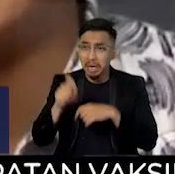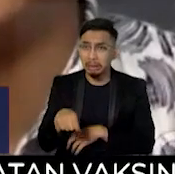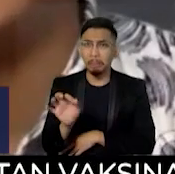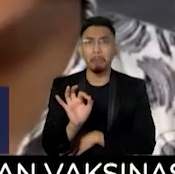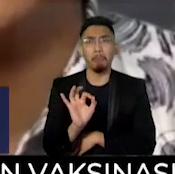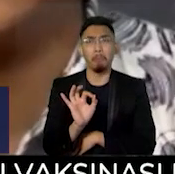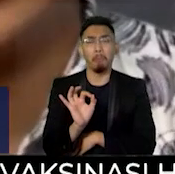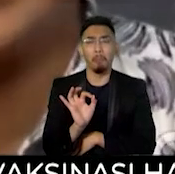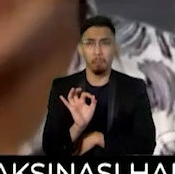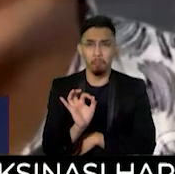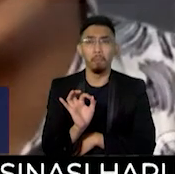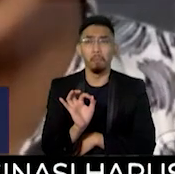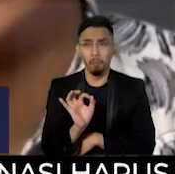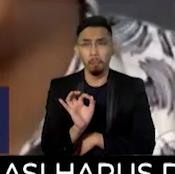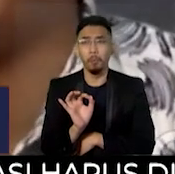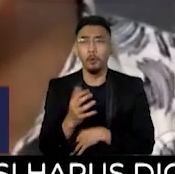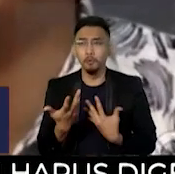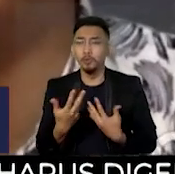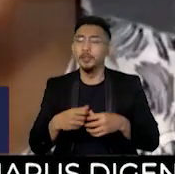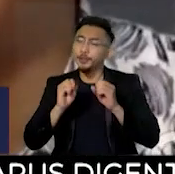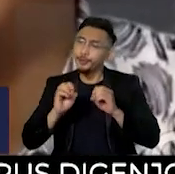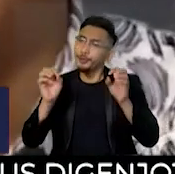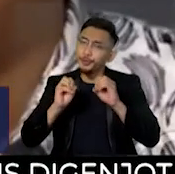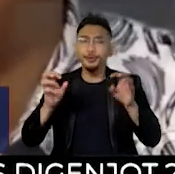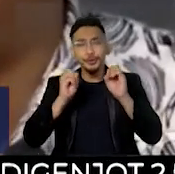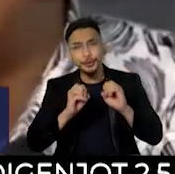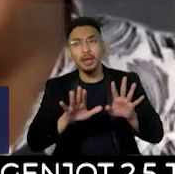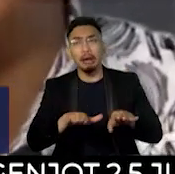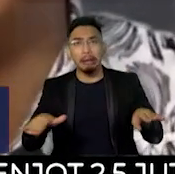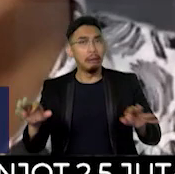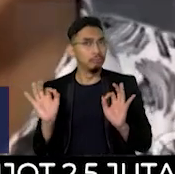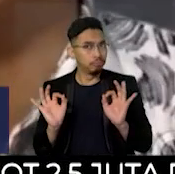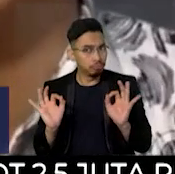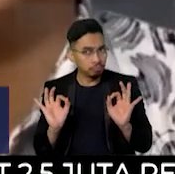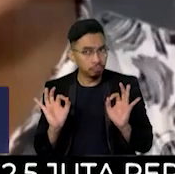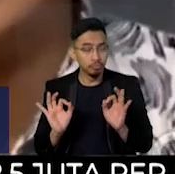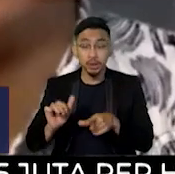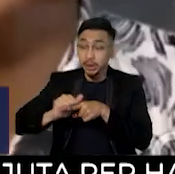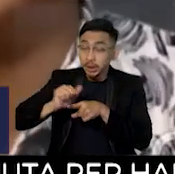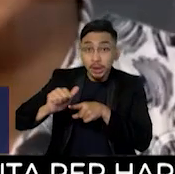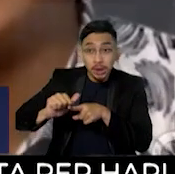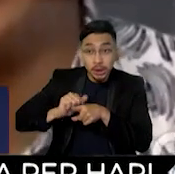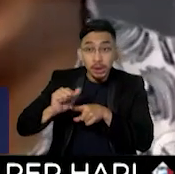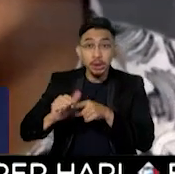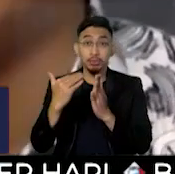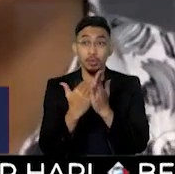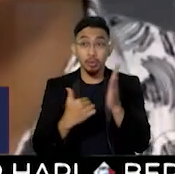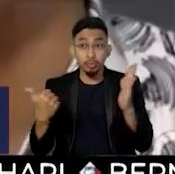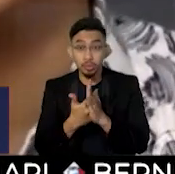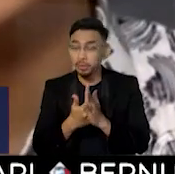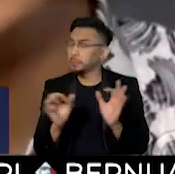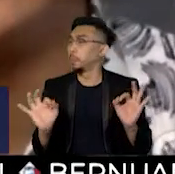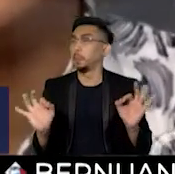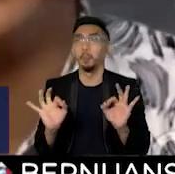adanya sosialisasi, penyuluhan, dan juga pelatihan terkait PTM terbatas di Kabupaten Bima contohnya, lalu juga